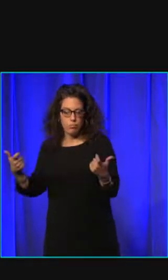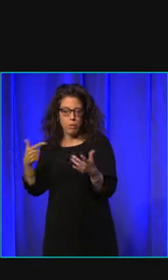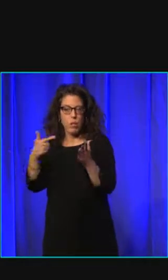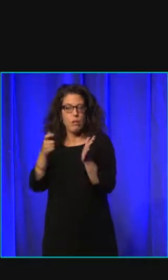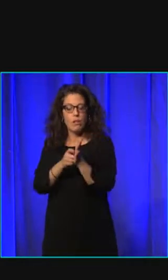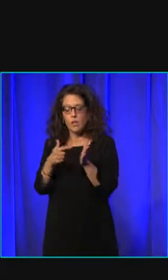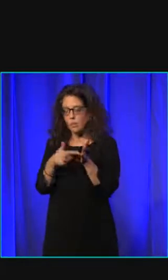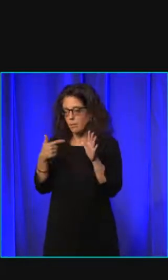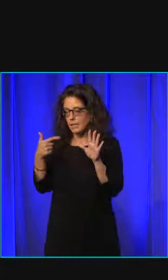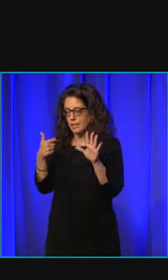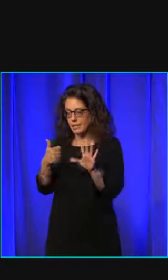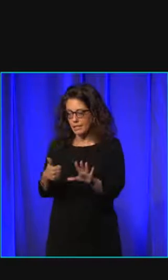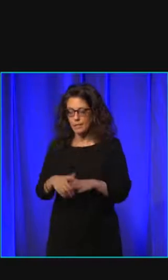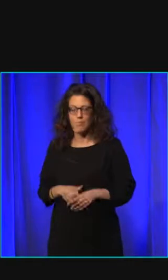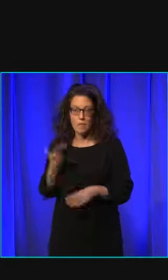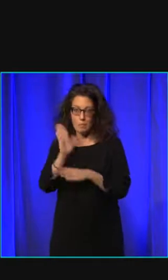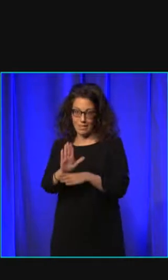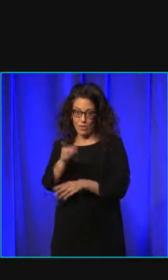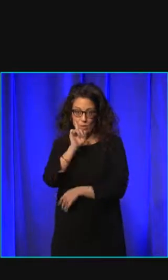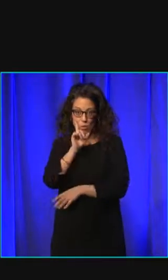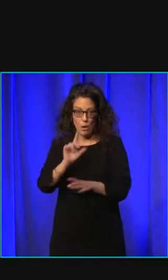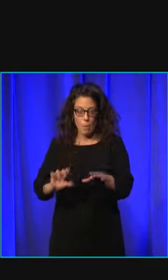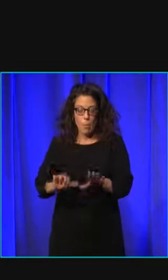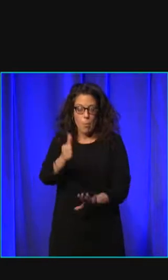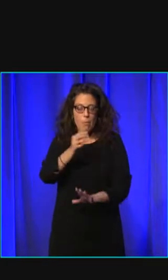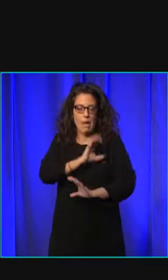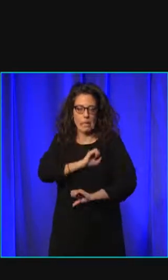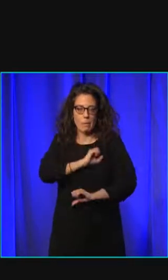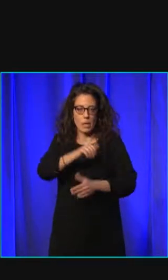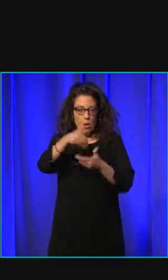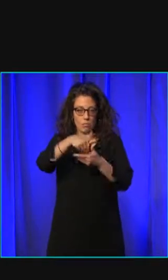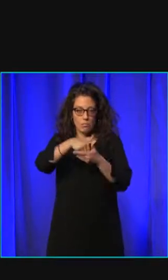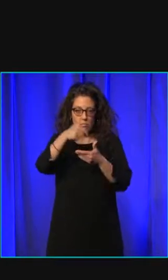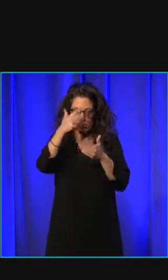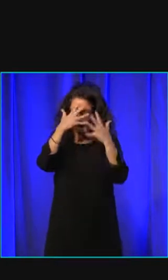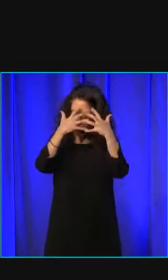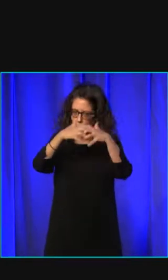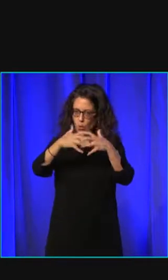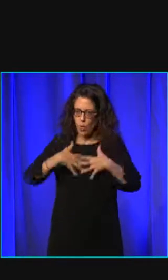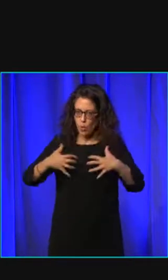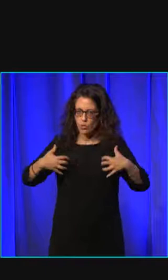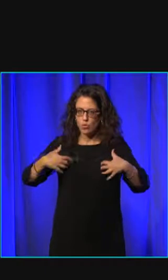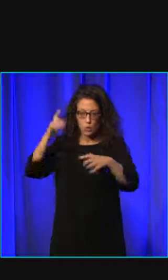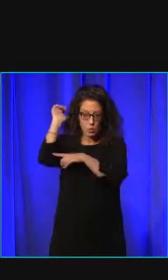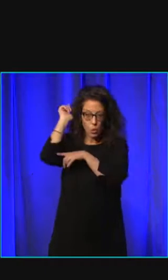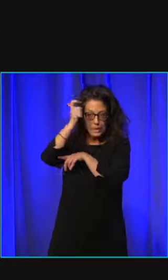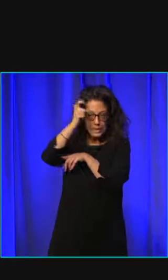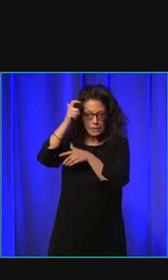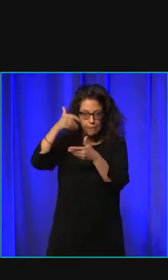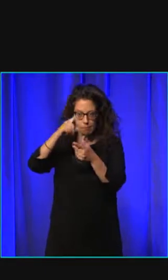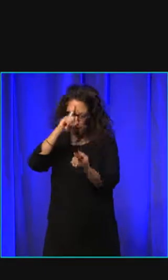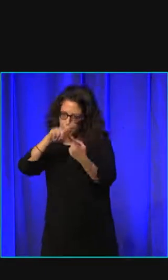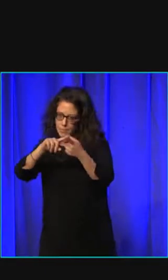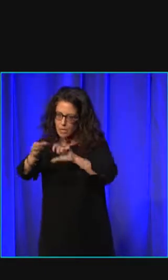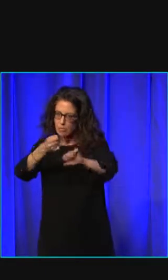des premières expériences qui s'attache en neurosciences cognitives à étudier un geste